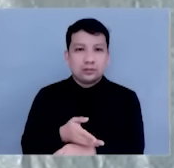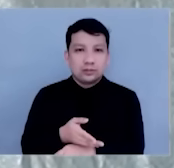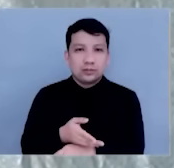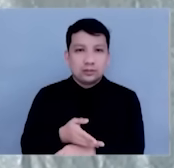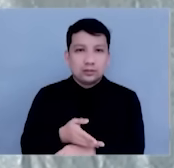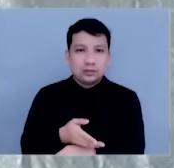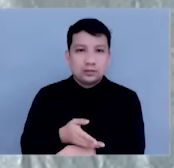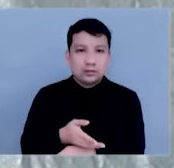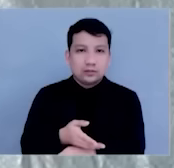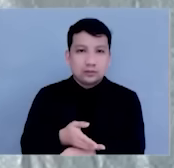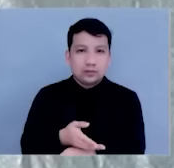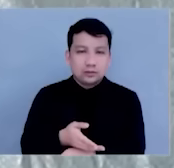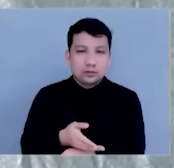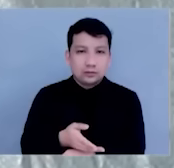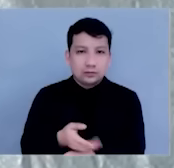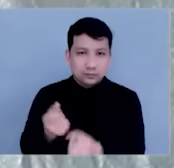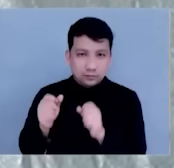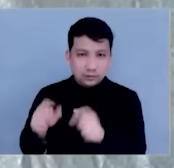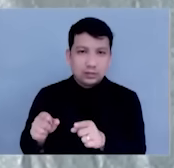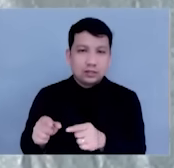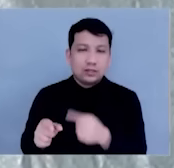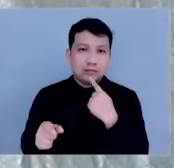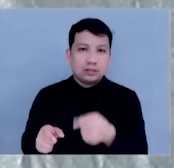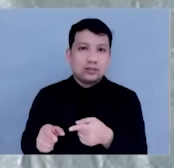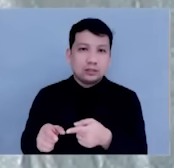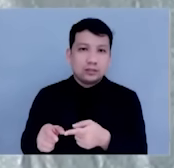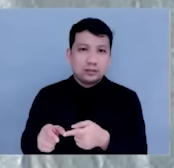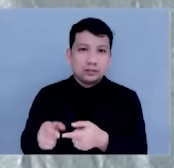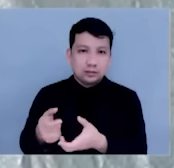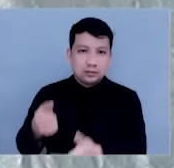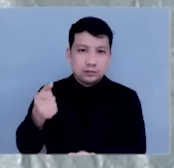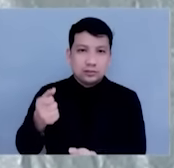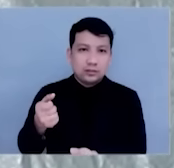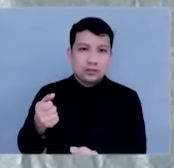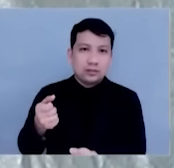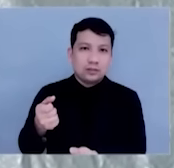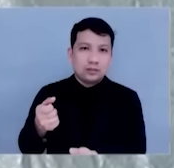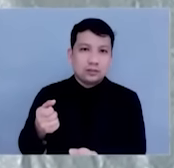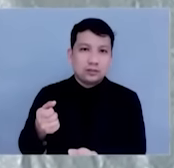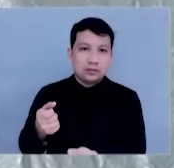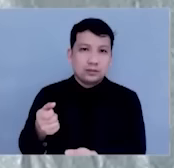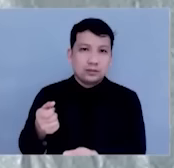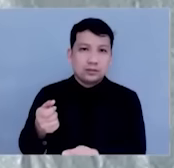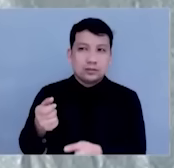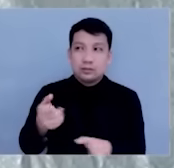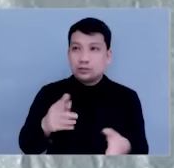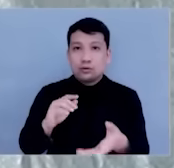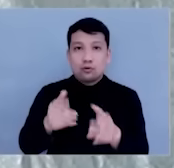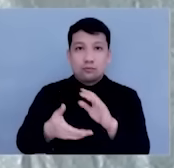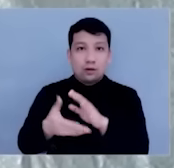nung minagbenta, buti po minagbenta ng bote. Kundi sila umalis sa ano na yun, yung